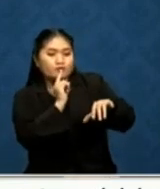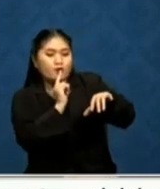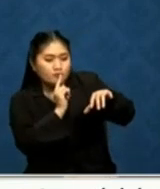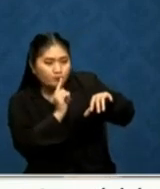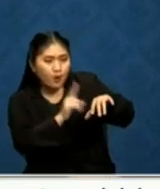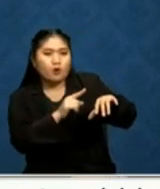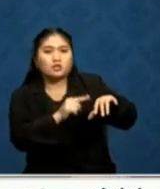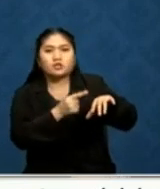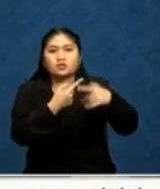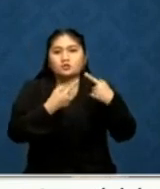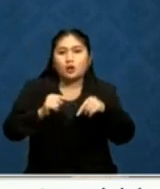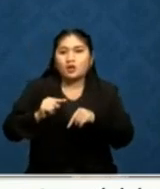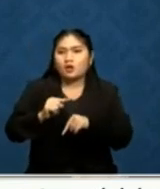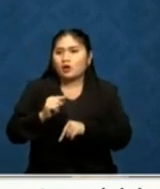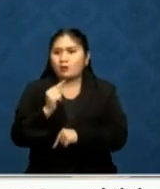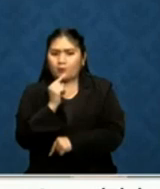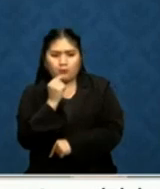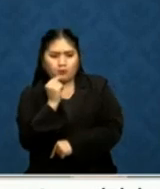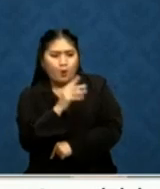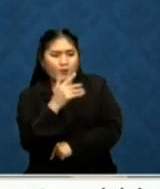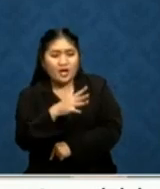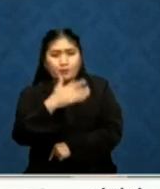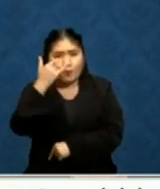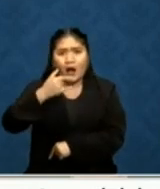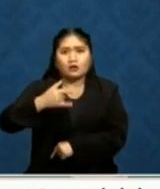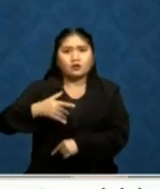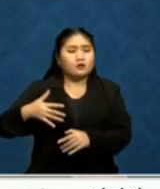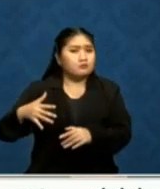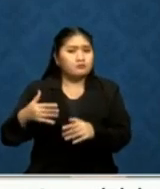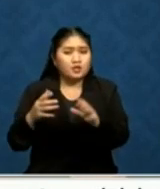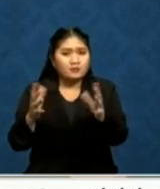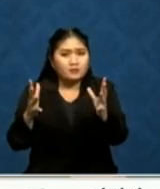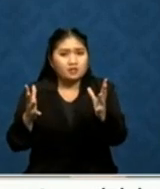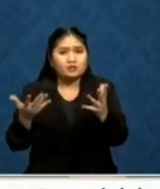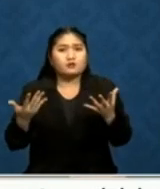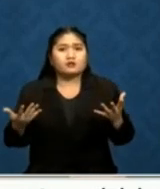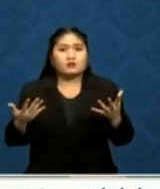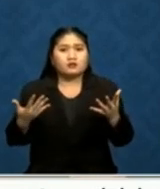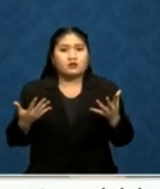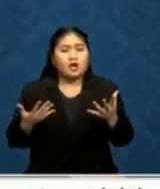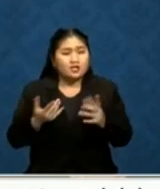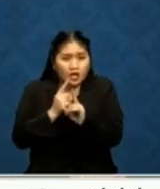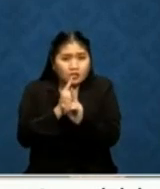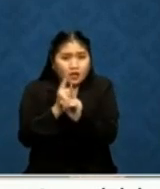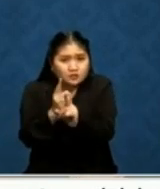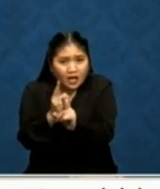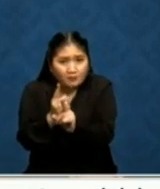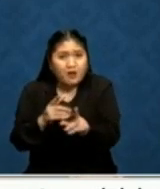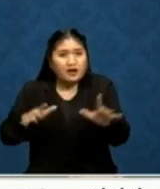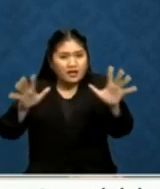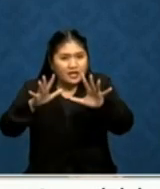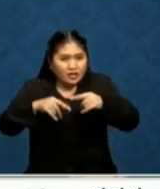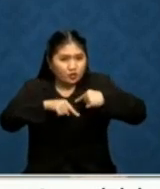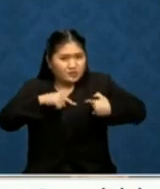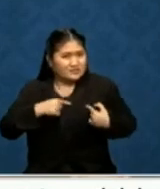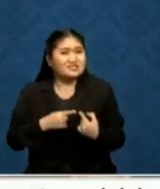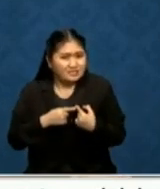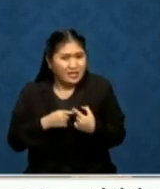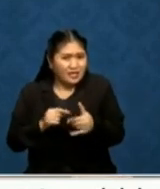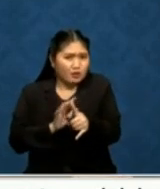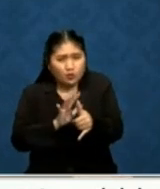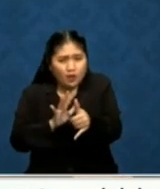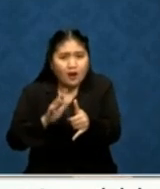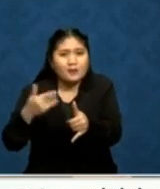คือแจ้งไม่ได้เพราะว่าเหตุยังไม่เกิดท่านประธานคะการสะกดรอยนะคะคือการคุกคามทางจิตใจค่ะและเราไม่สามาร